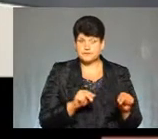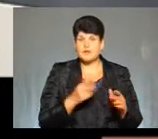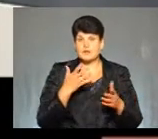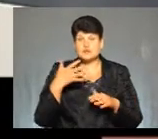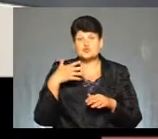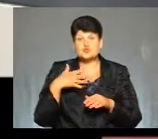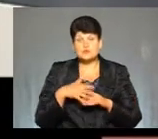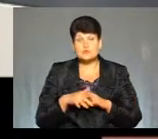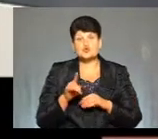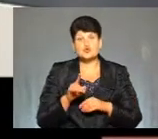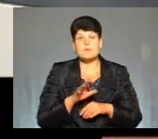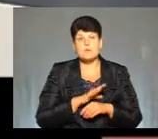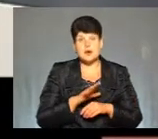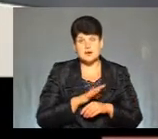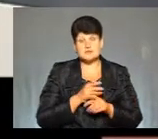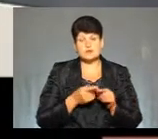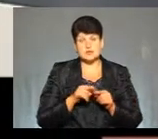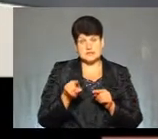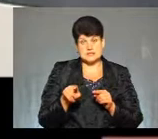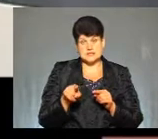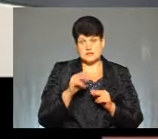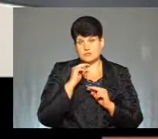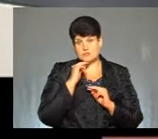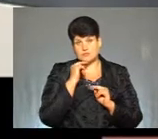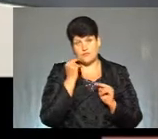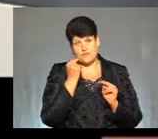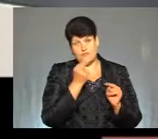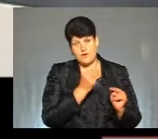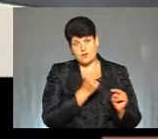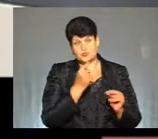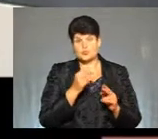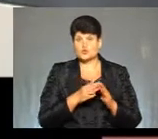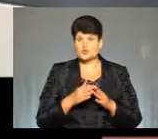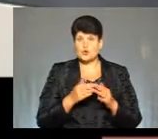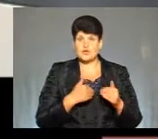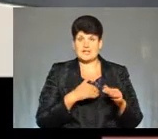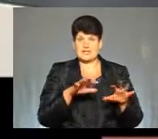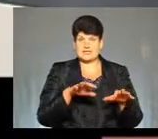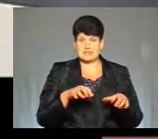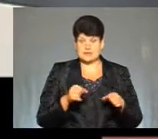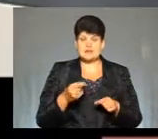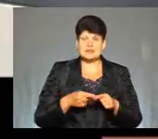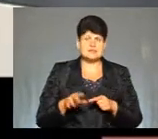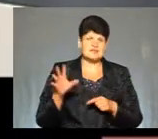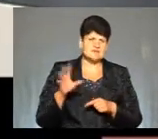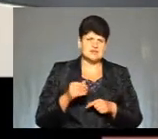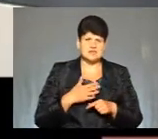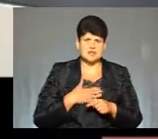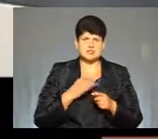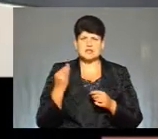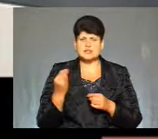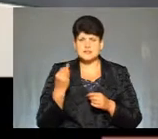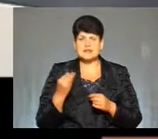що багатство це привернуло увагу сусідів, які хотіли це все забрати. І це буде вся наша історія. Історія